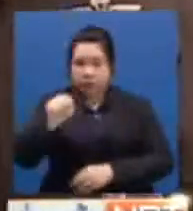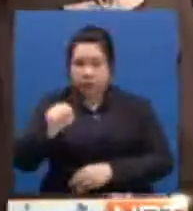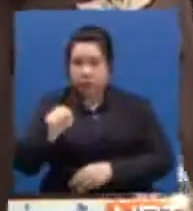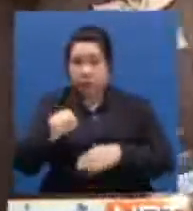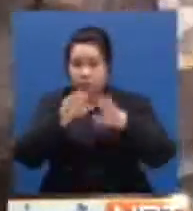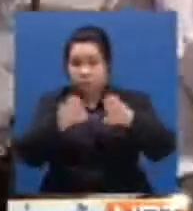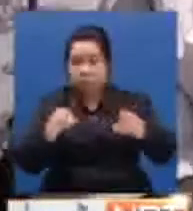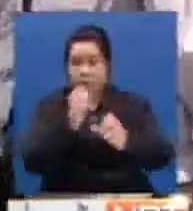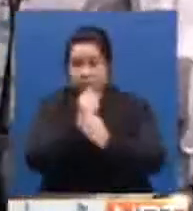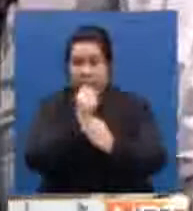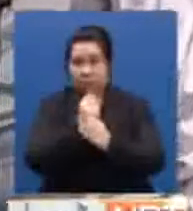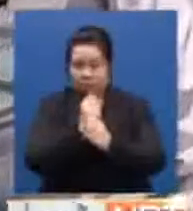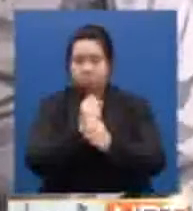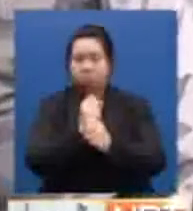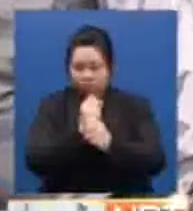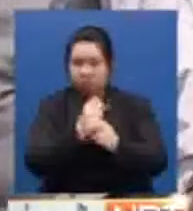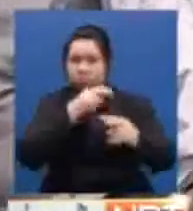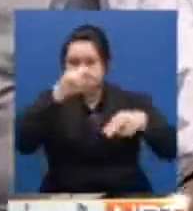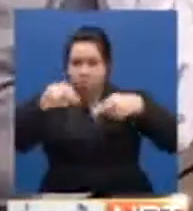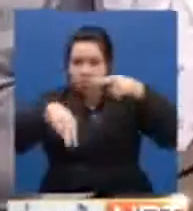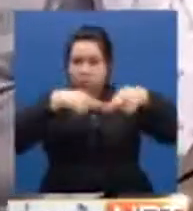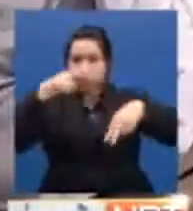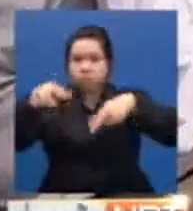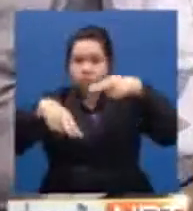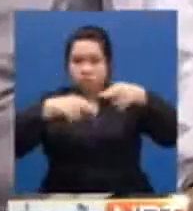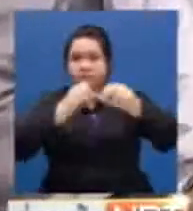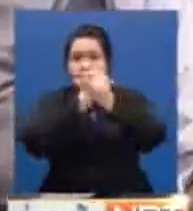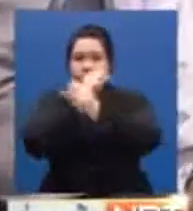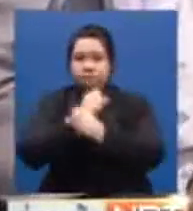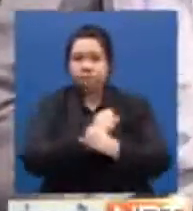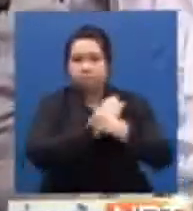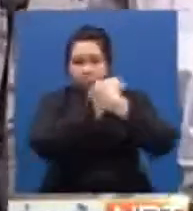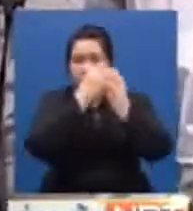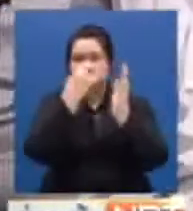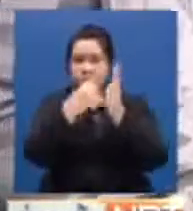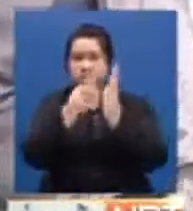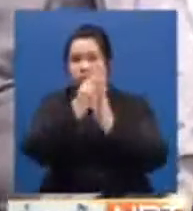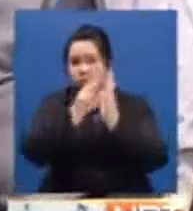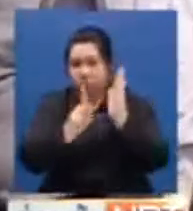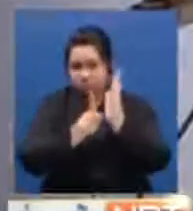าที่เกี่ยวข้องให้เข้มงวดตรวจตาเพื่อป้องกันและปราบปรามกลุ่มค้าน้ำมันเถื่อนให้หมดไป